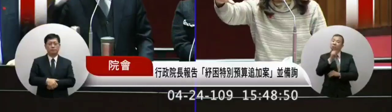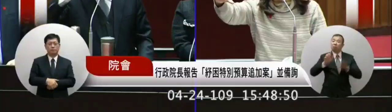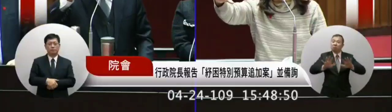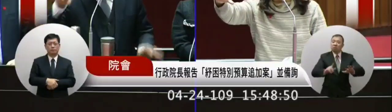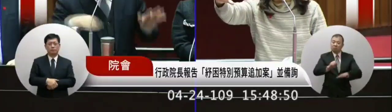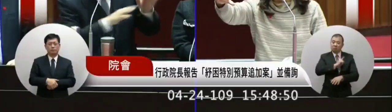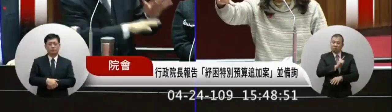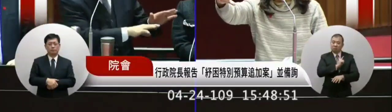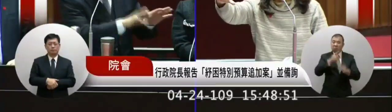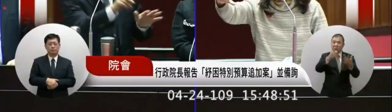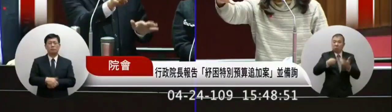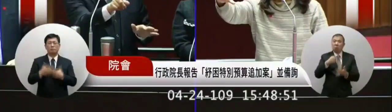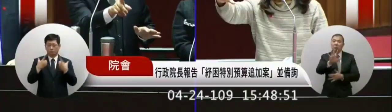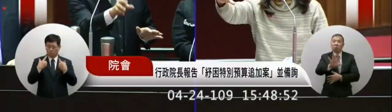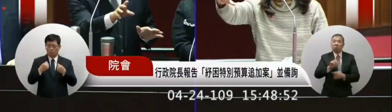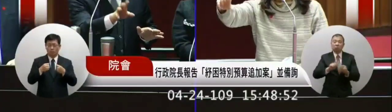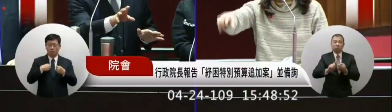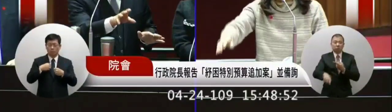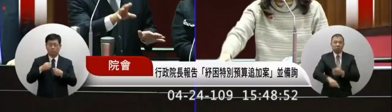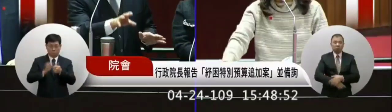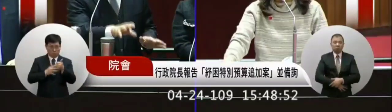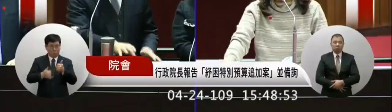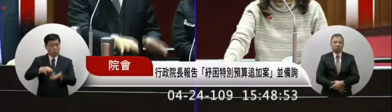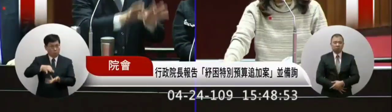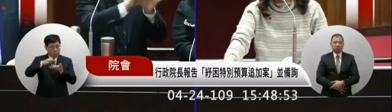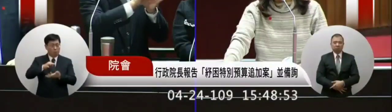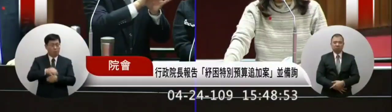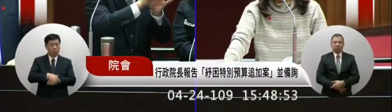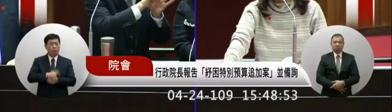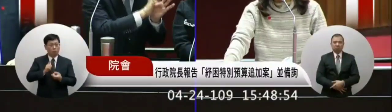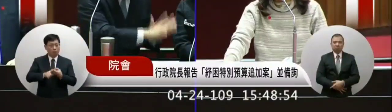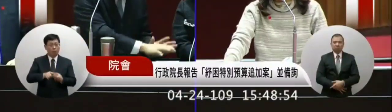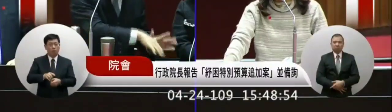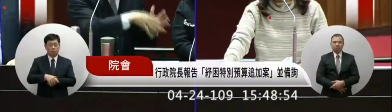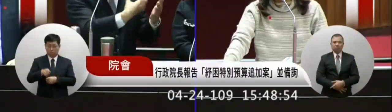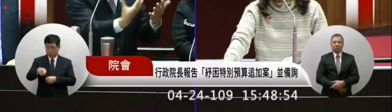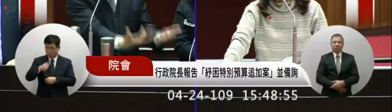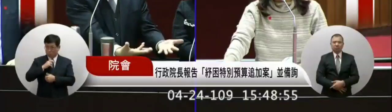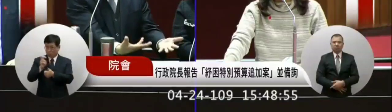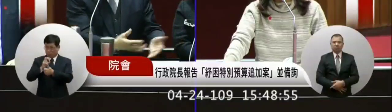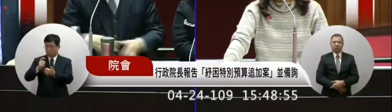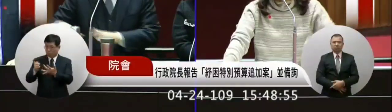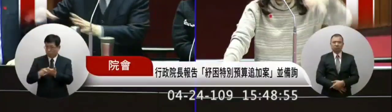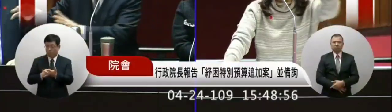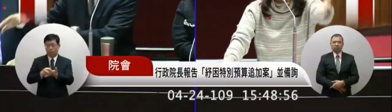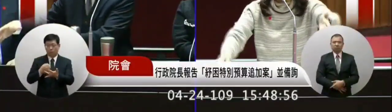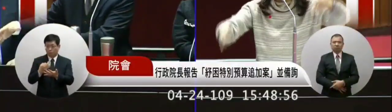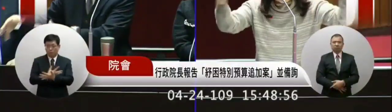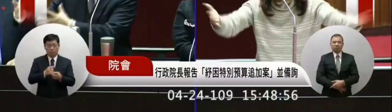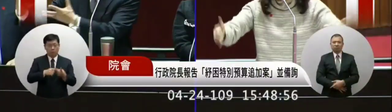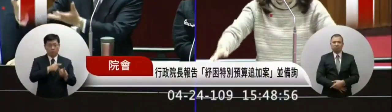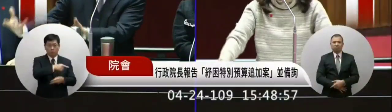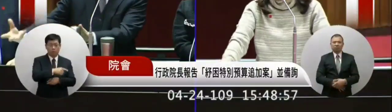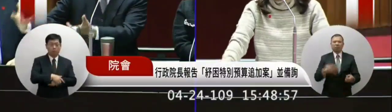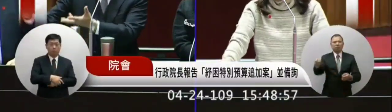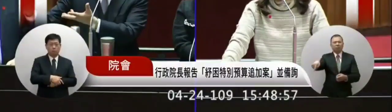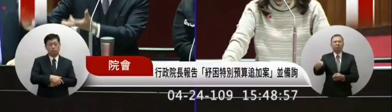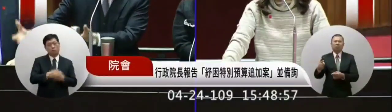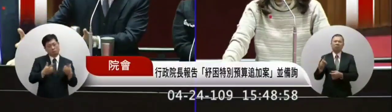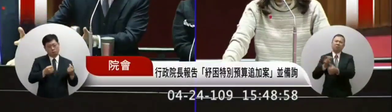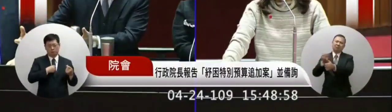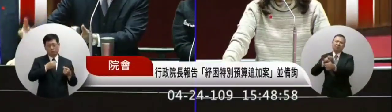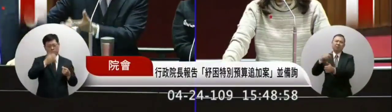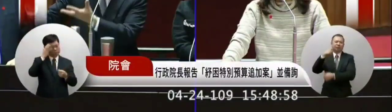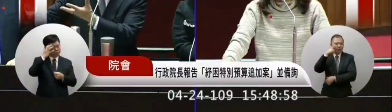隙在这边，对不对？ 两边委员举出来嘛，哈。 对啊。 这边照顾不到嘛。 这边也照顾不到